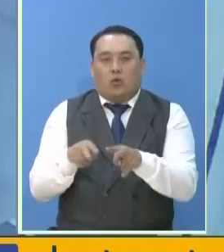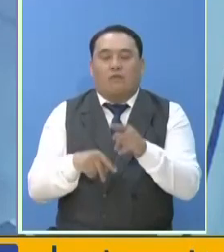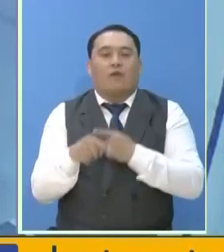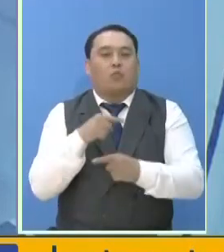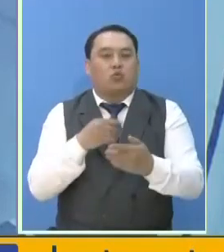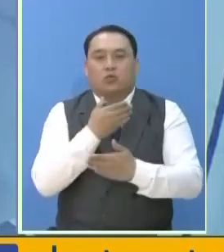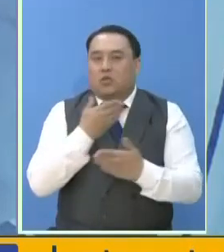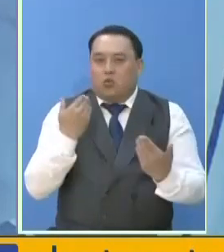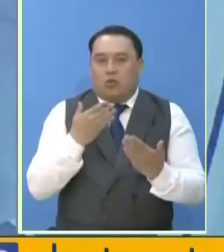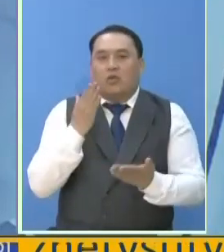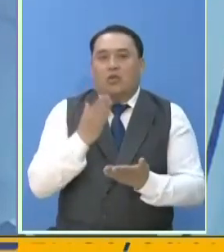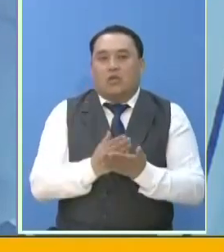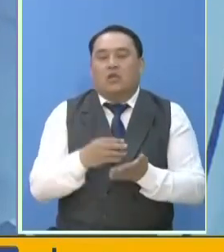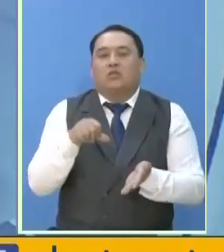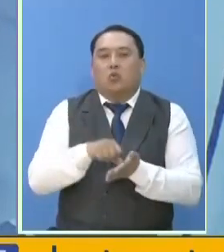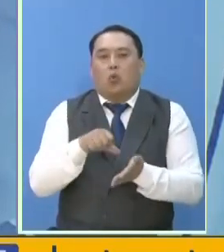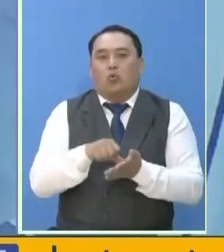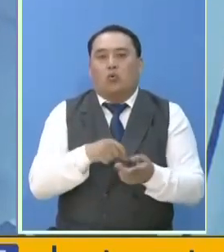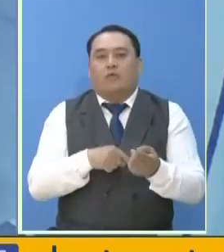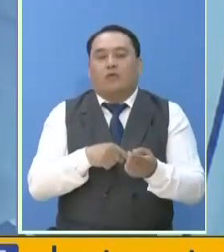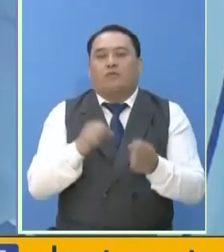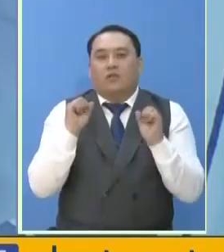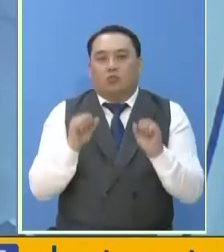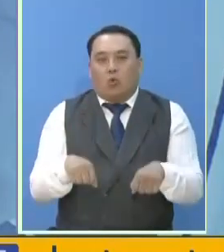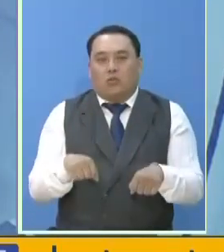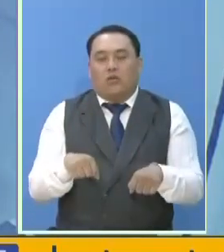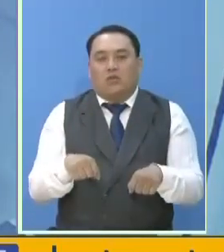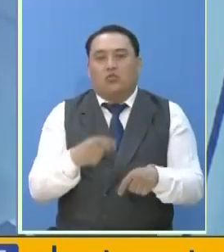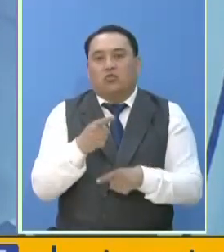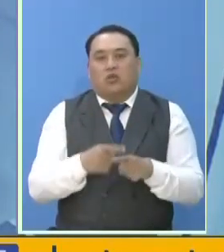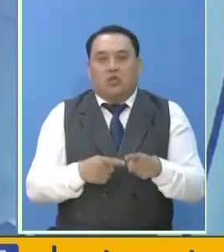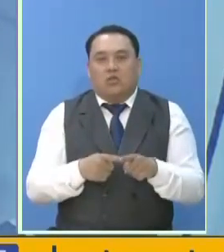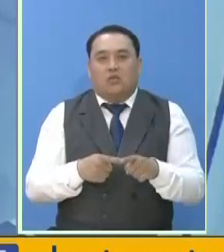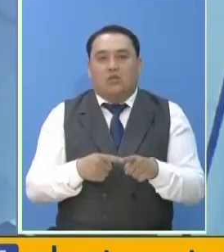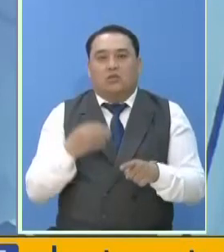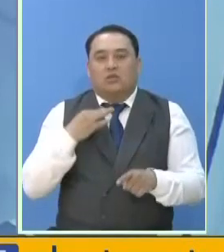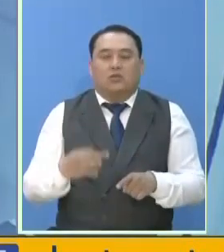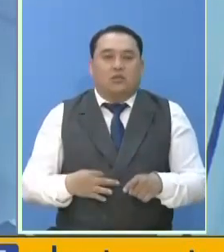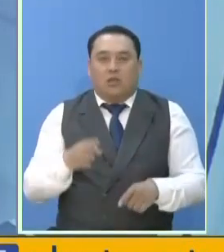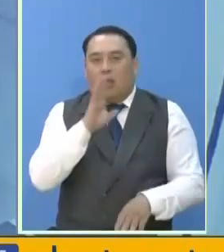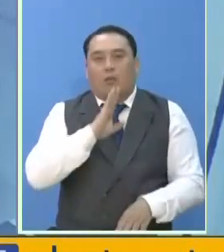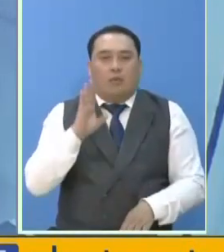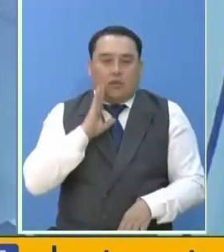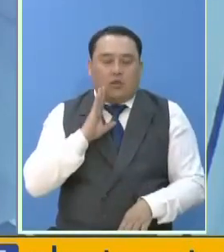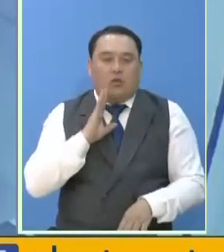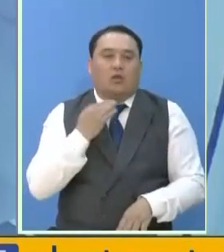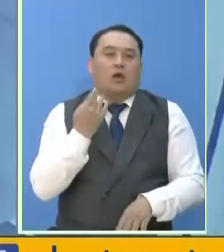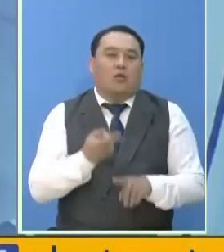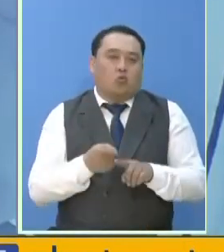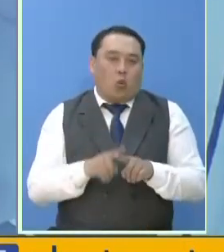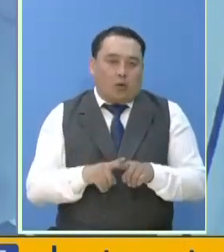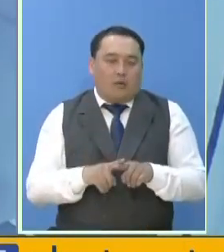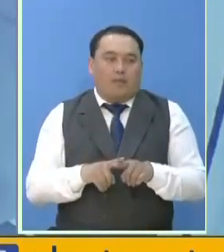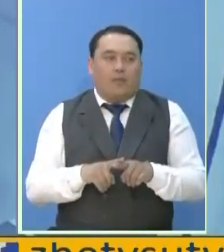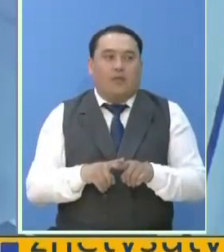предпринимательства. Есть, присутствует конфликт интересов, возможно, какой-то частично, только между матерью и сыном. И то